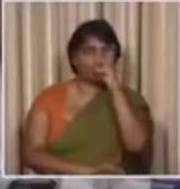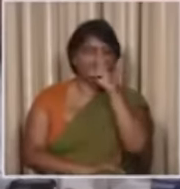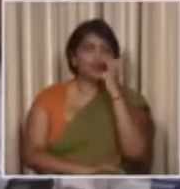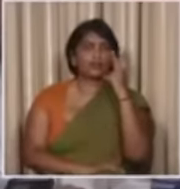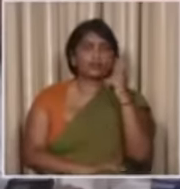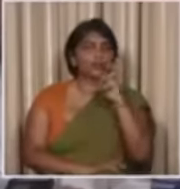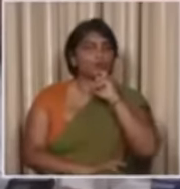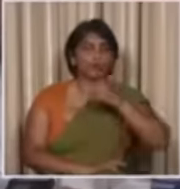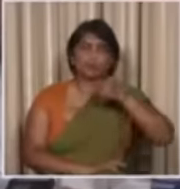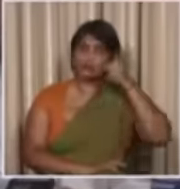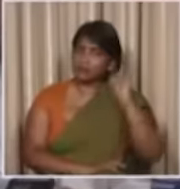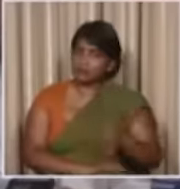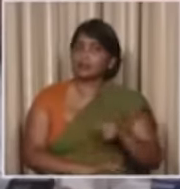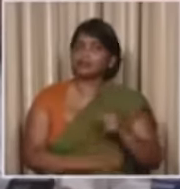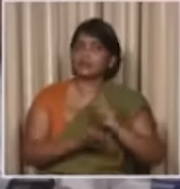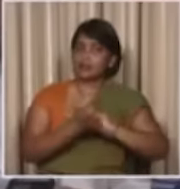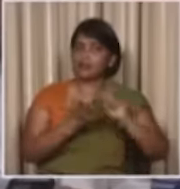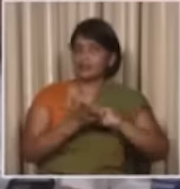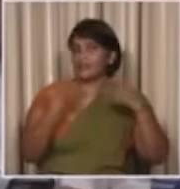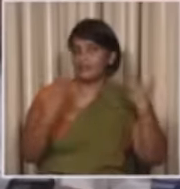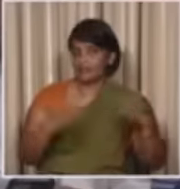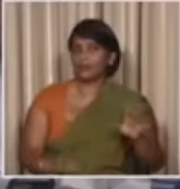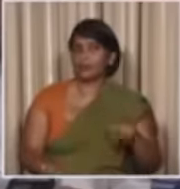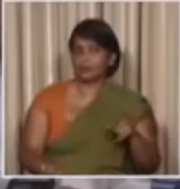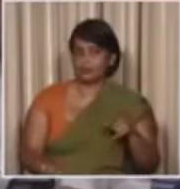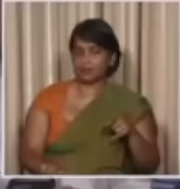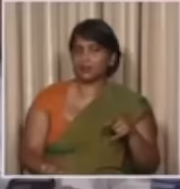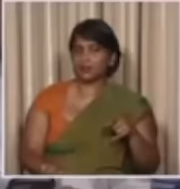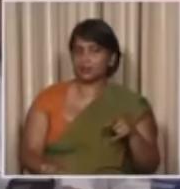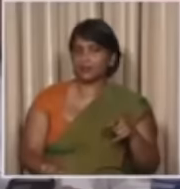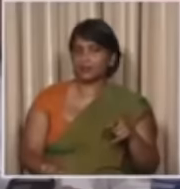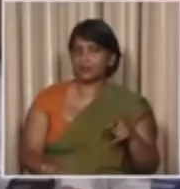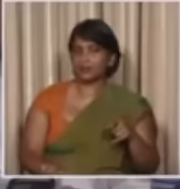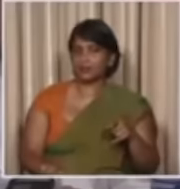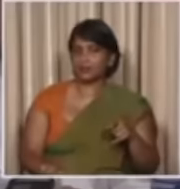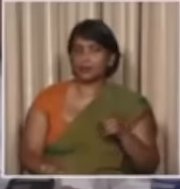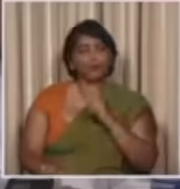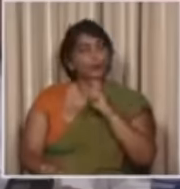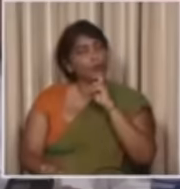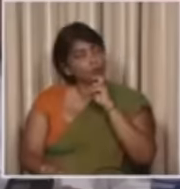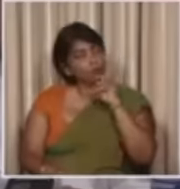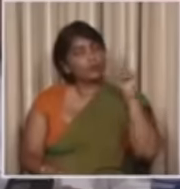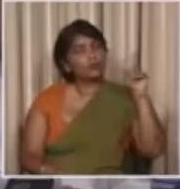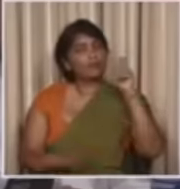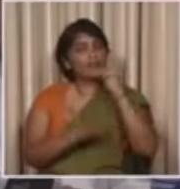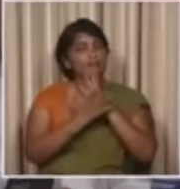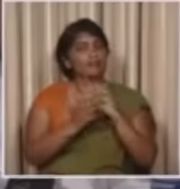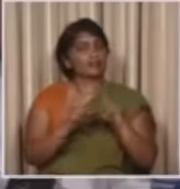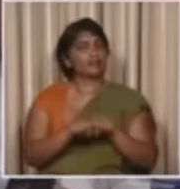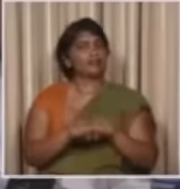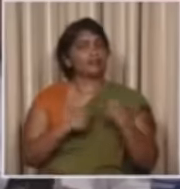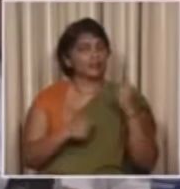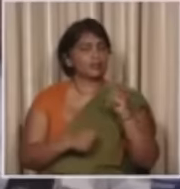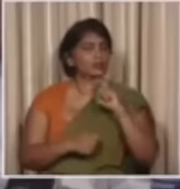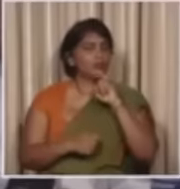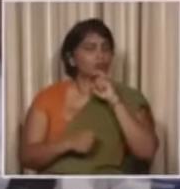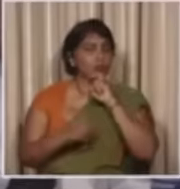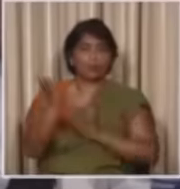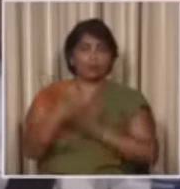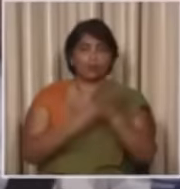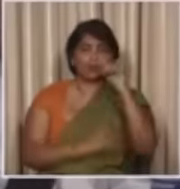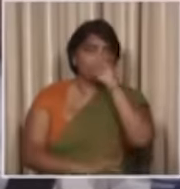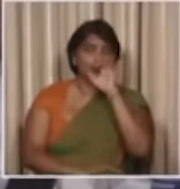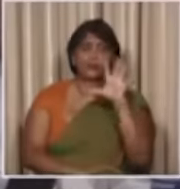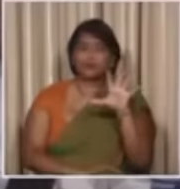මාස දෙකෙන් නඩු තීන්දුව ලියලා ඉවර කරන්න ඕන. දැන් එතකොට අධිකරණය තමයි ව්‍යවස්ථාව උල්ලංඝනය කරලා තියෙන්නේ. නඩුව දාලා මාස